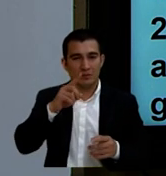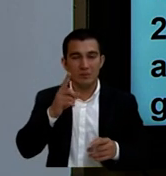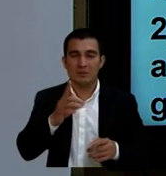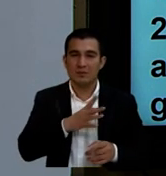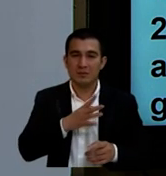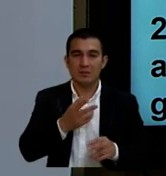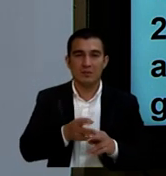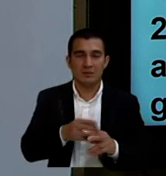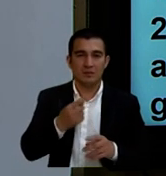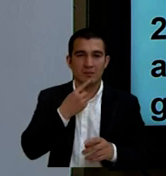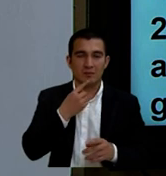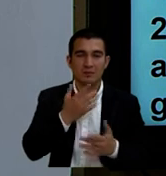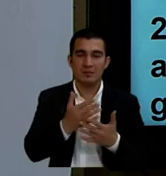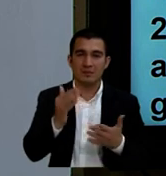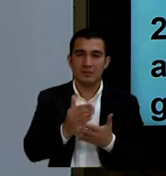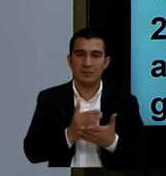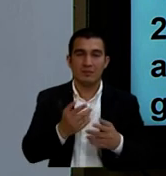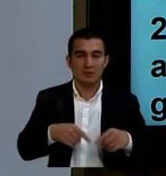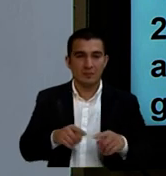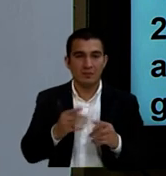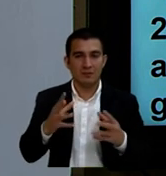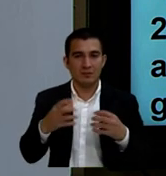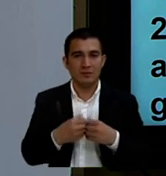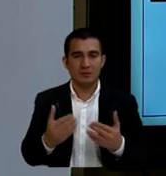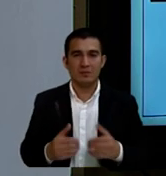shug'ullanuvchi tilshunoslik fanining bo'limi hisoblanadi.